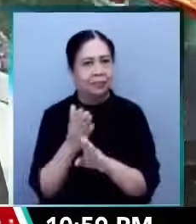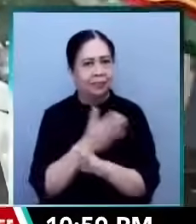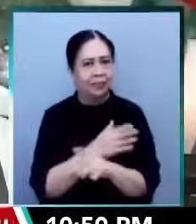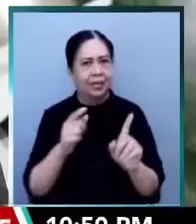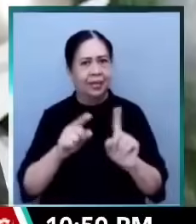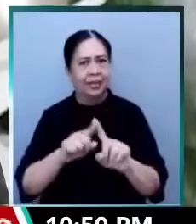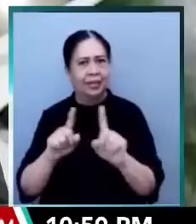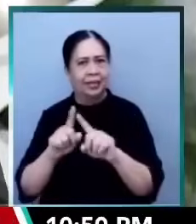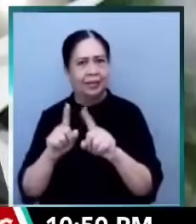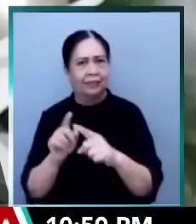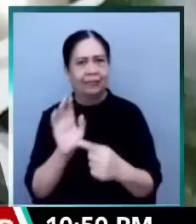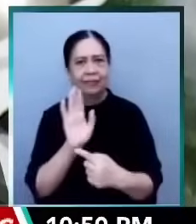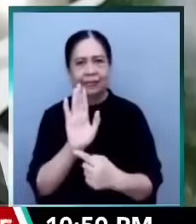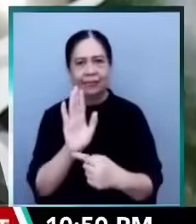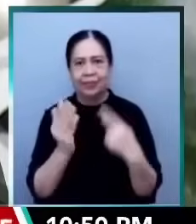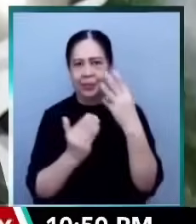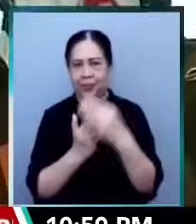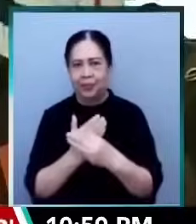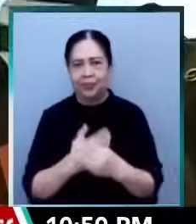pagtatanghal.